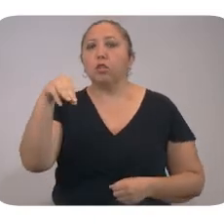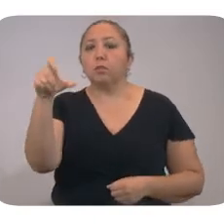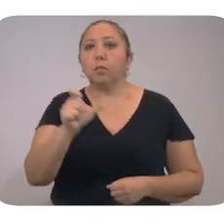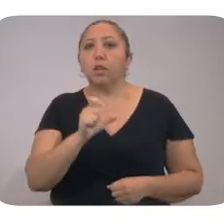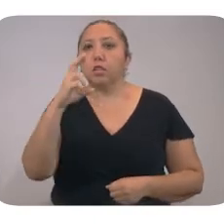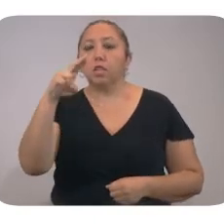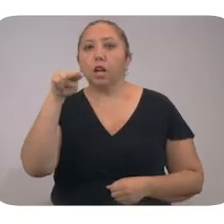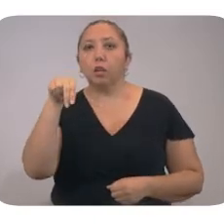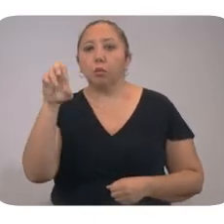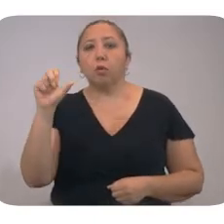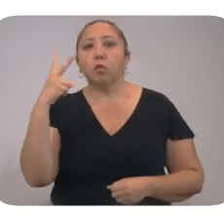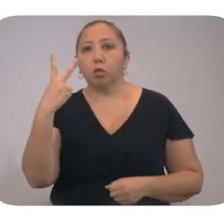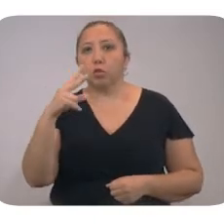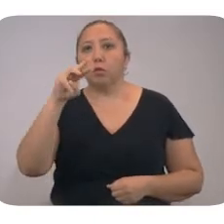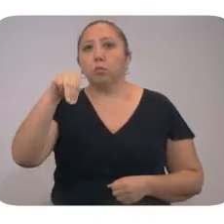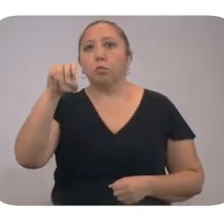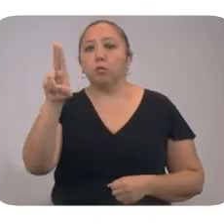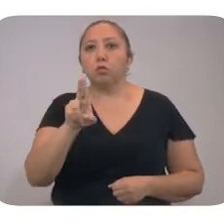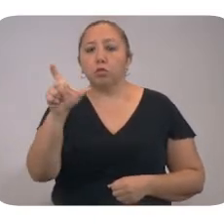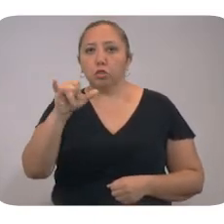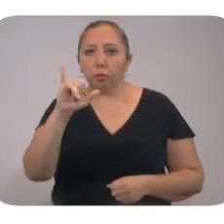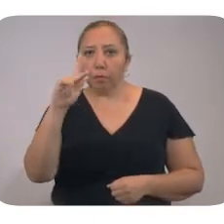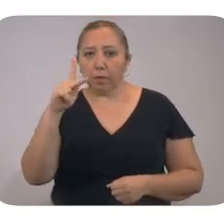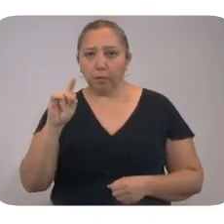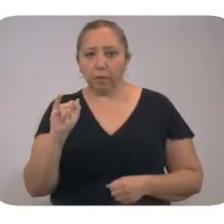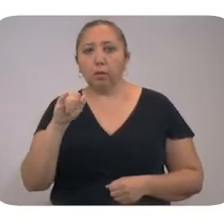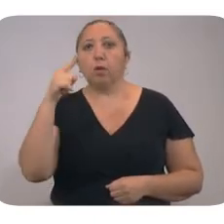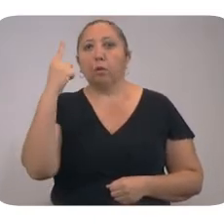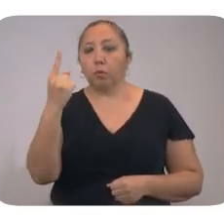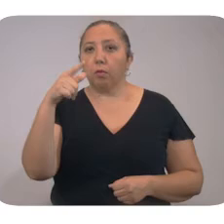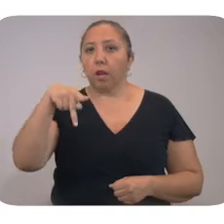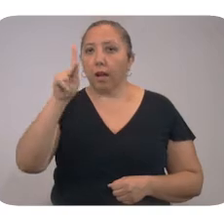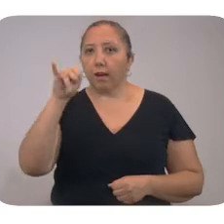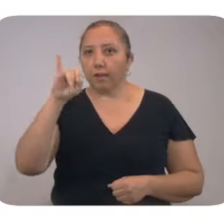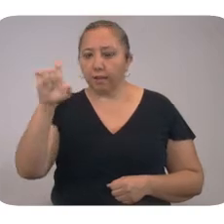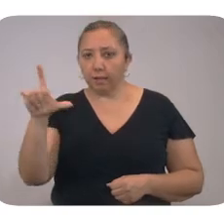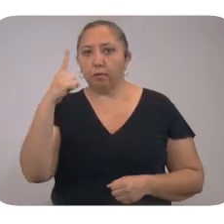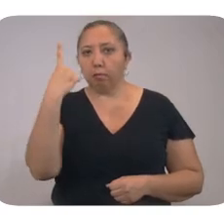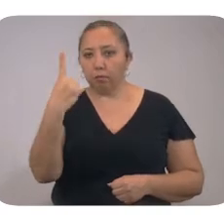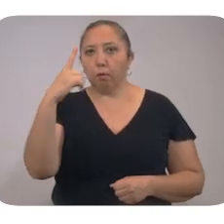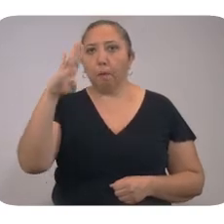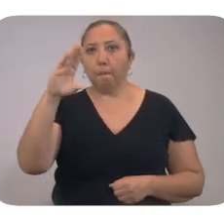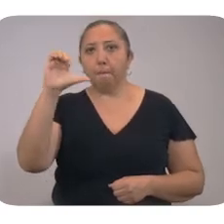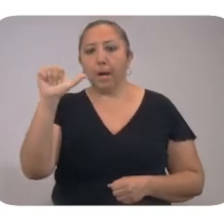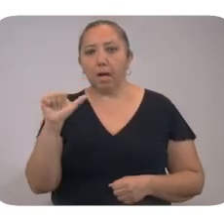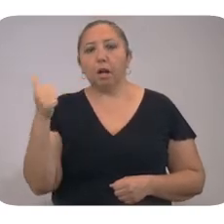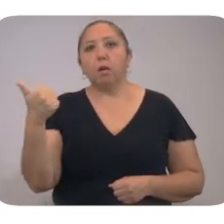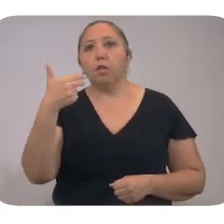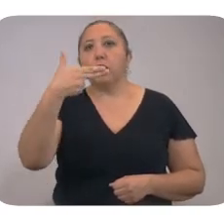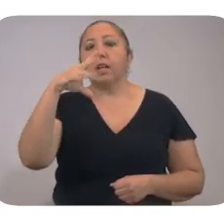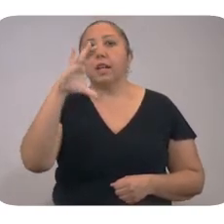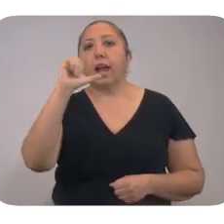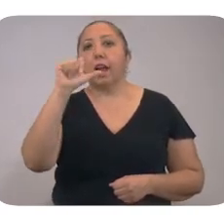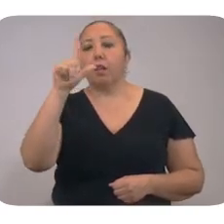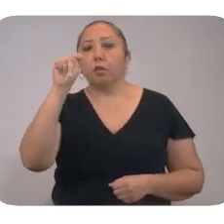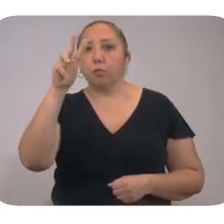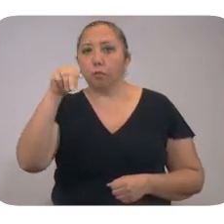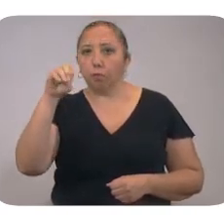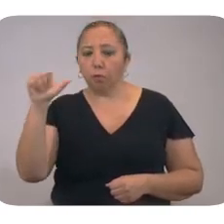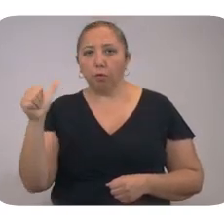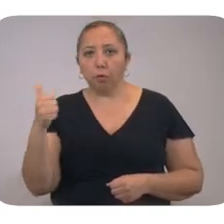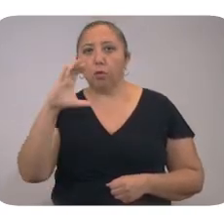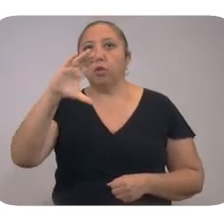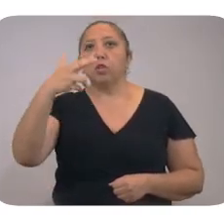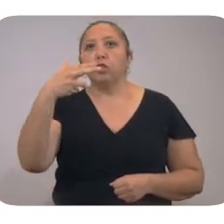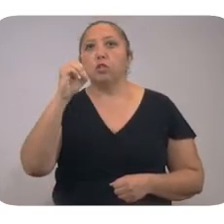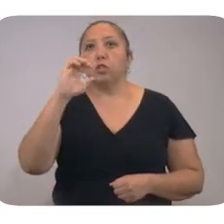Chochola. Tzitzantun. Juji. Cantunil, Motul, Progreso, Samajil, Tetis, Tisimin, Yetel